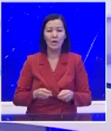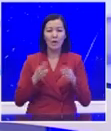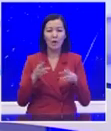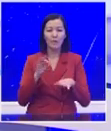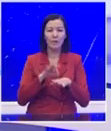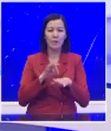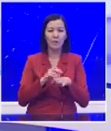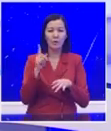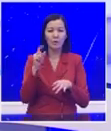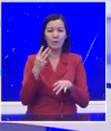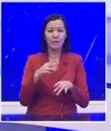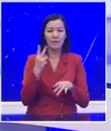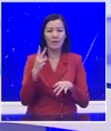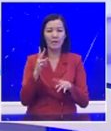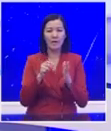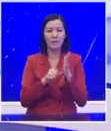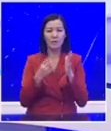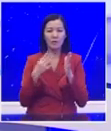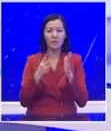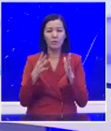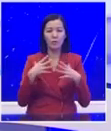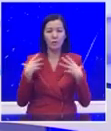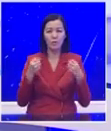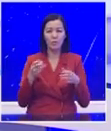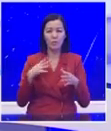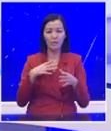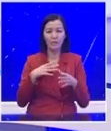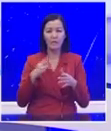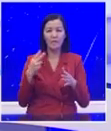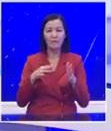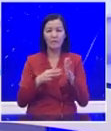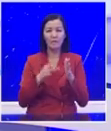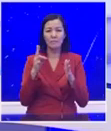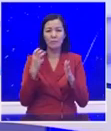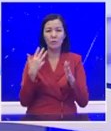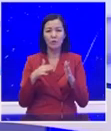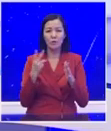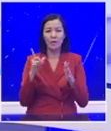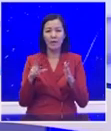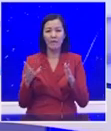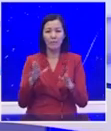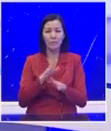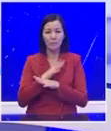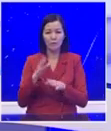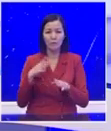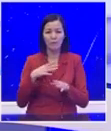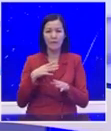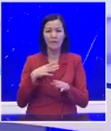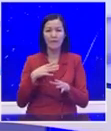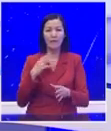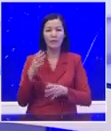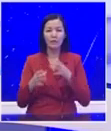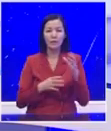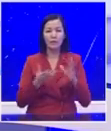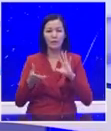кеселден 142643-і сауығып қатарға қосылыпты. Індет 28352 адамның өмірін жалмаған.